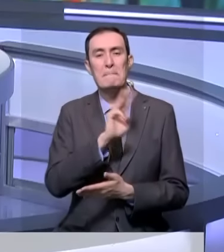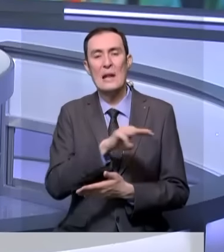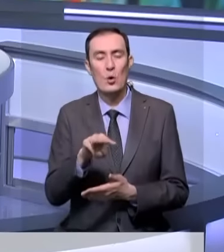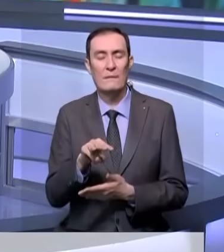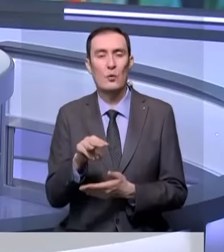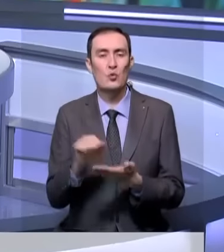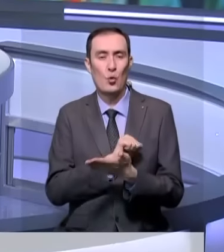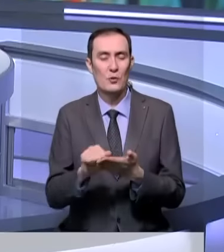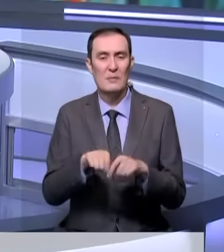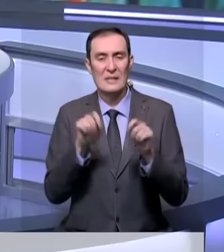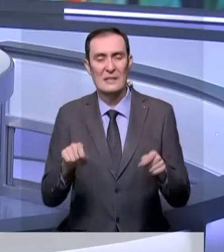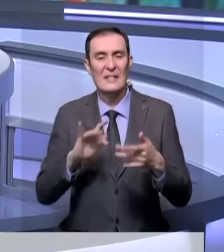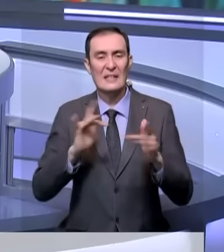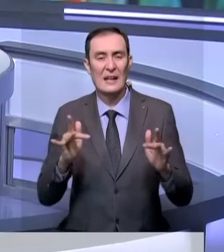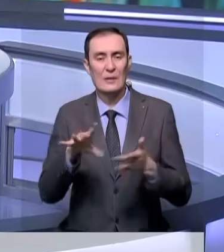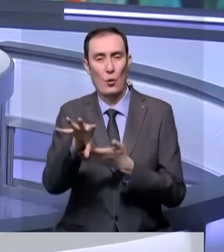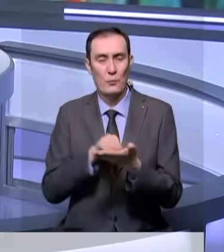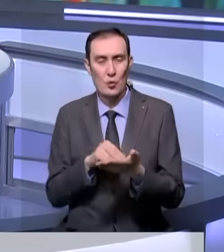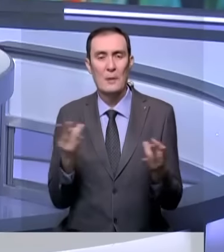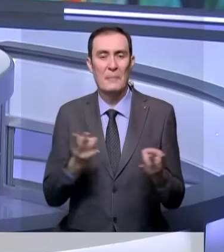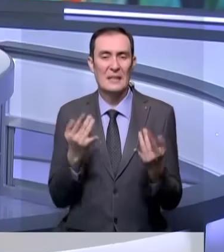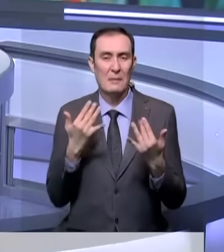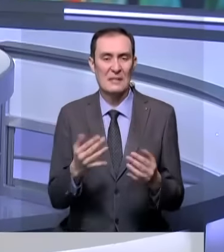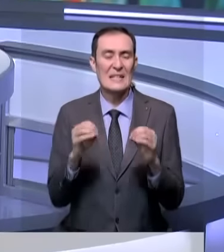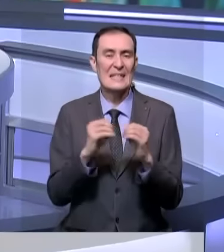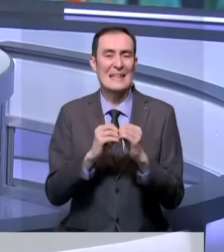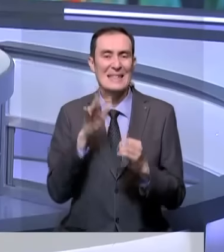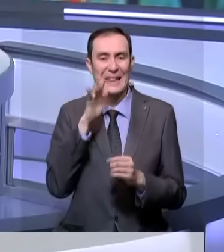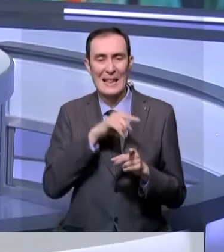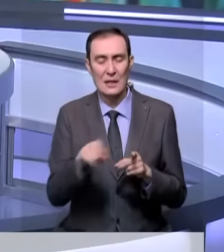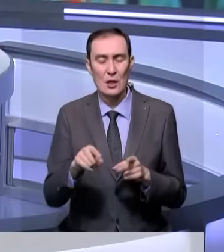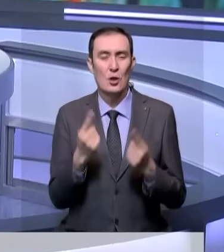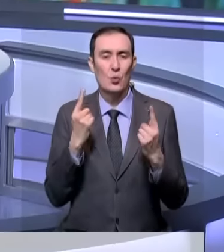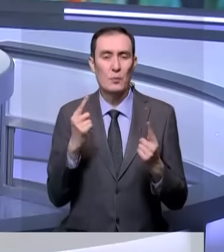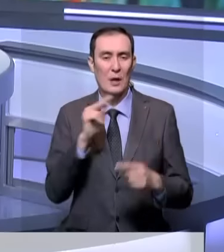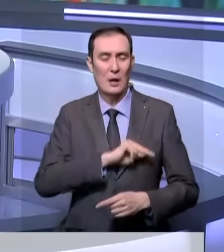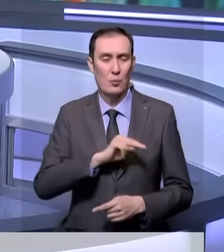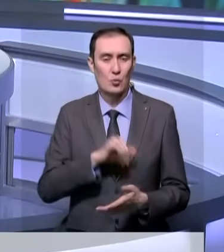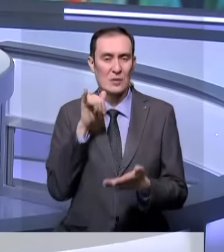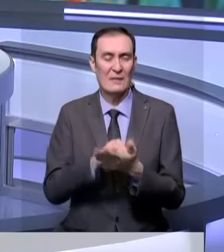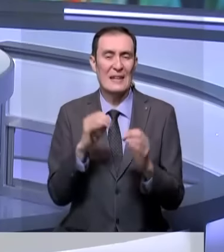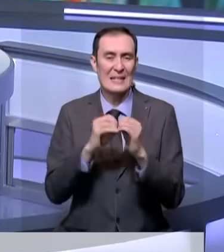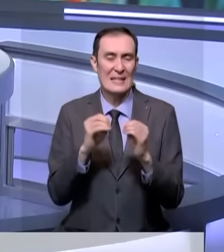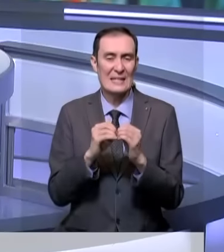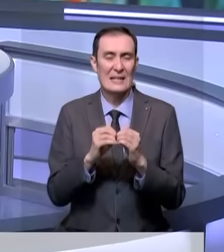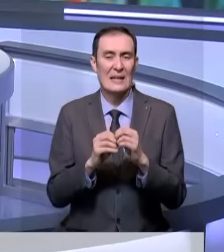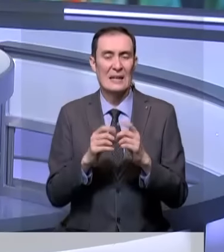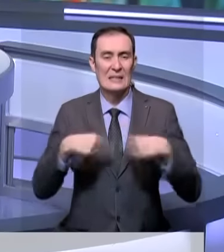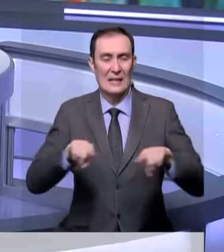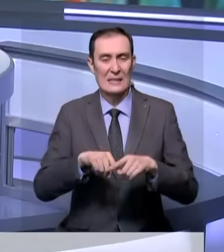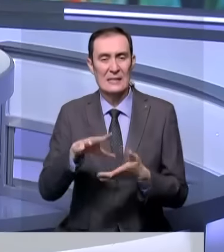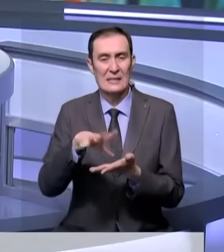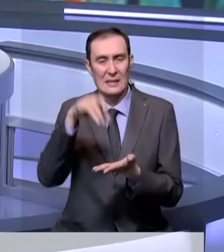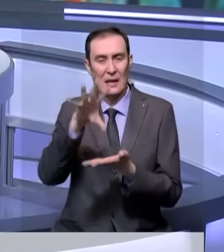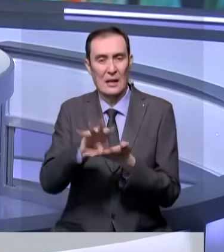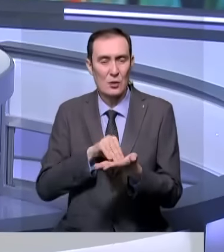документов. На то, чтобы создать их цифровые версии, потребовалось 10 лет. Для столь масштабной работы установили 10 станций, которые сканируют